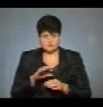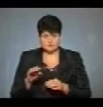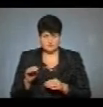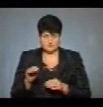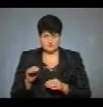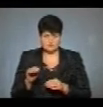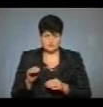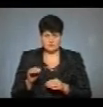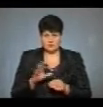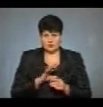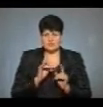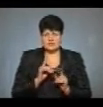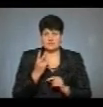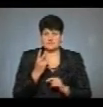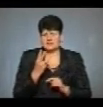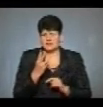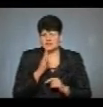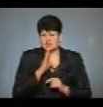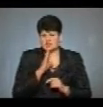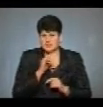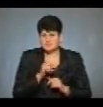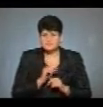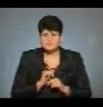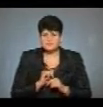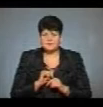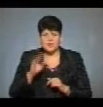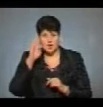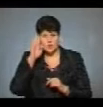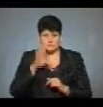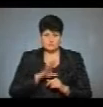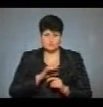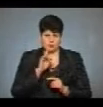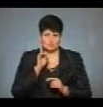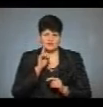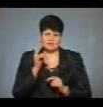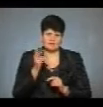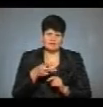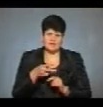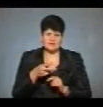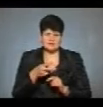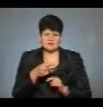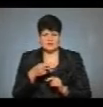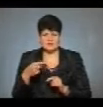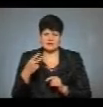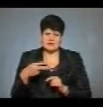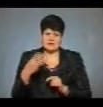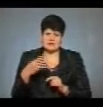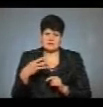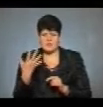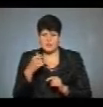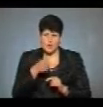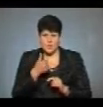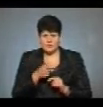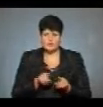було десь 2-3 жінки серед них. Хлопці були в основному молоді, 20-35 років. Так само